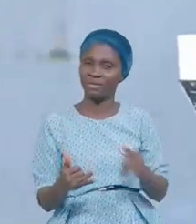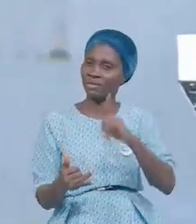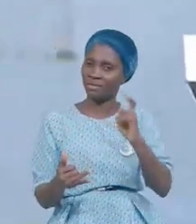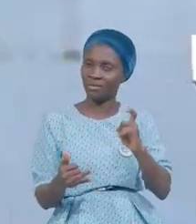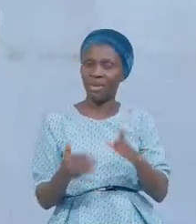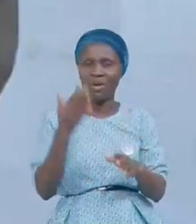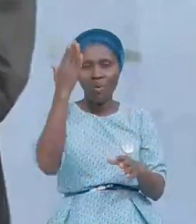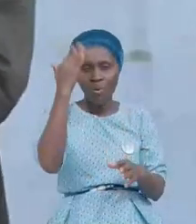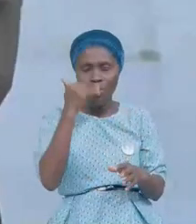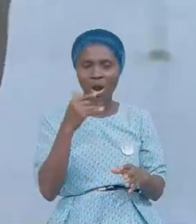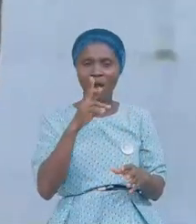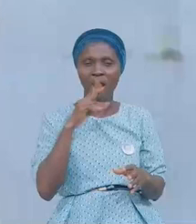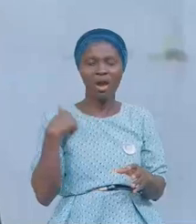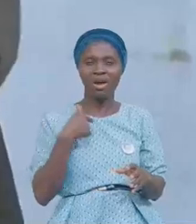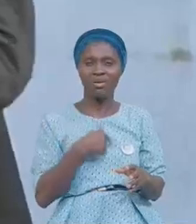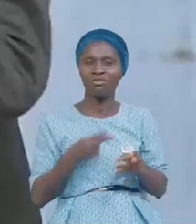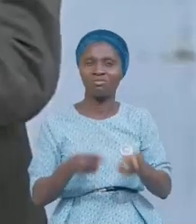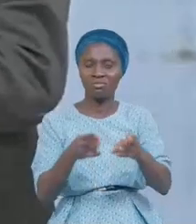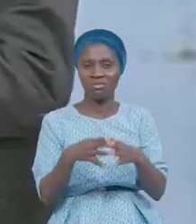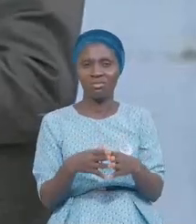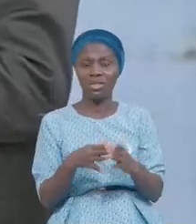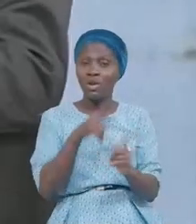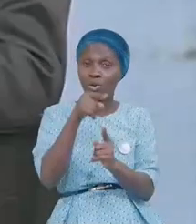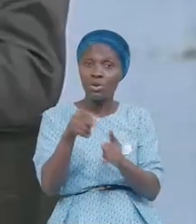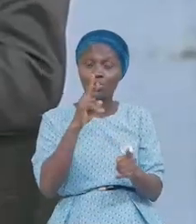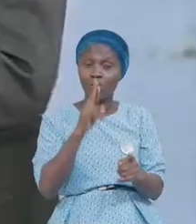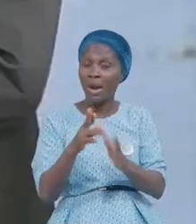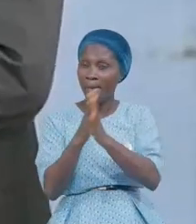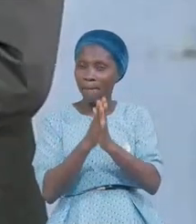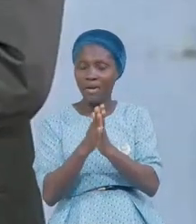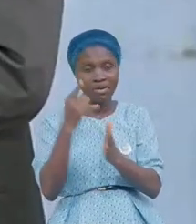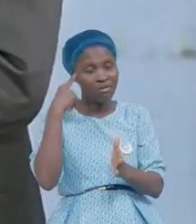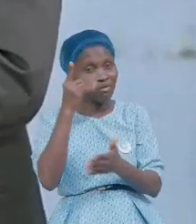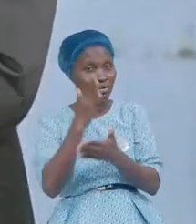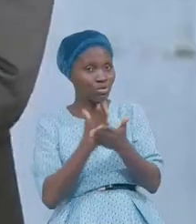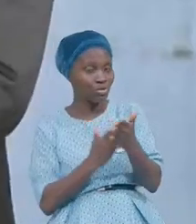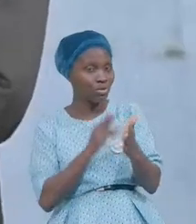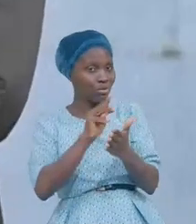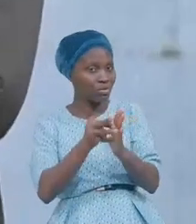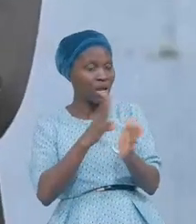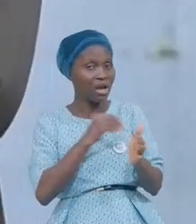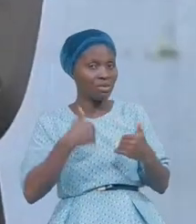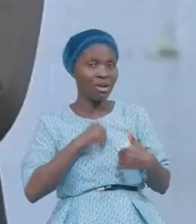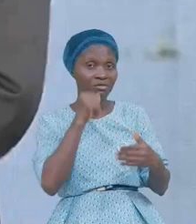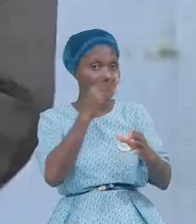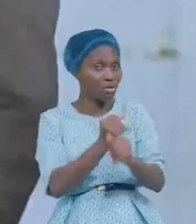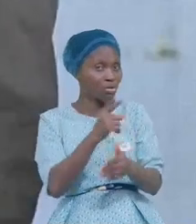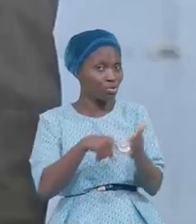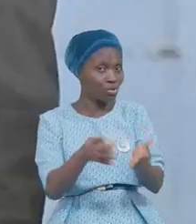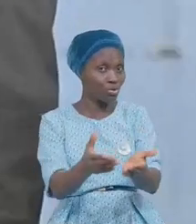pressés? Quand tu pries, et tu as prié pendant quelques minutes, et tu n'as pas eu ce que tu veux, tu te